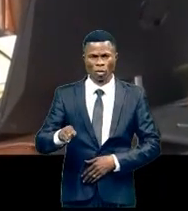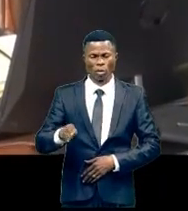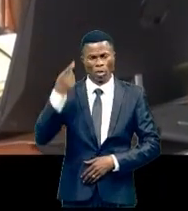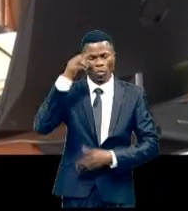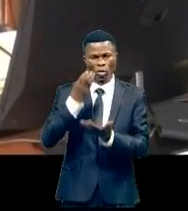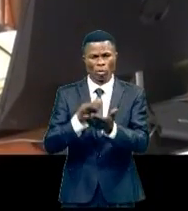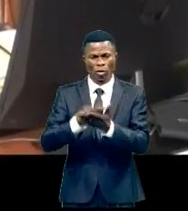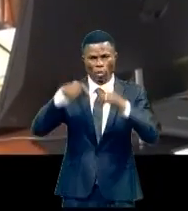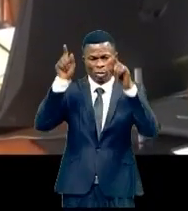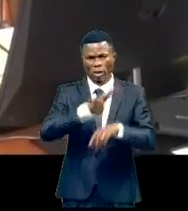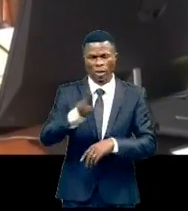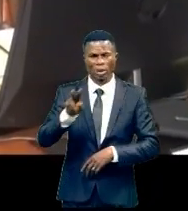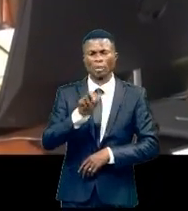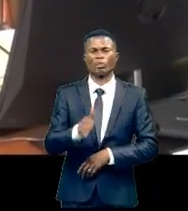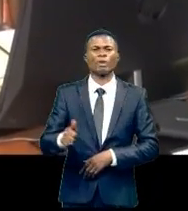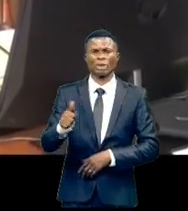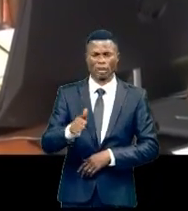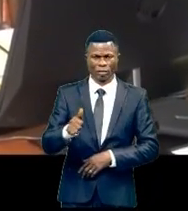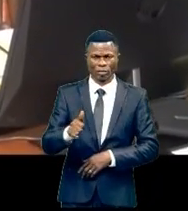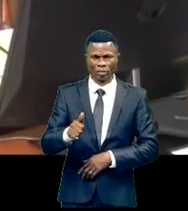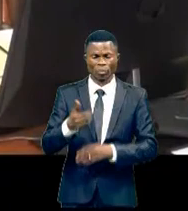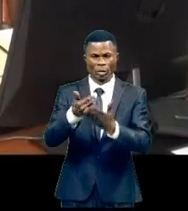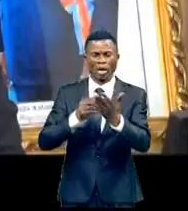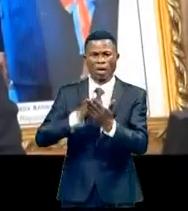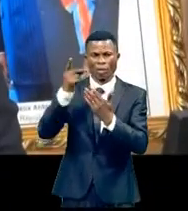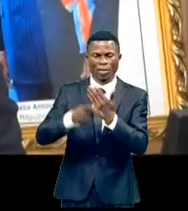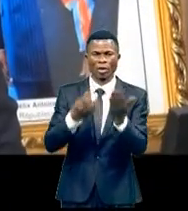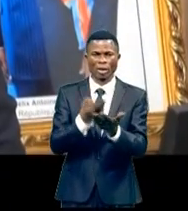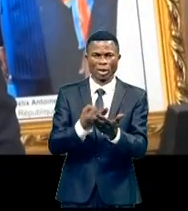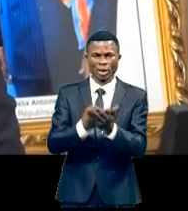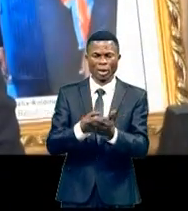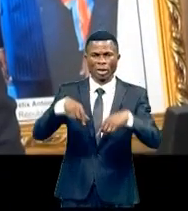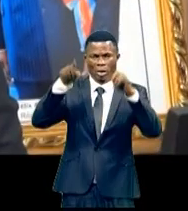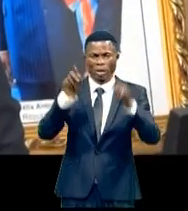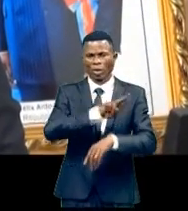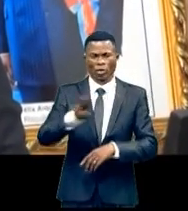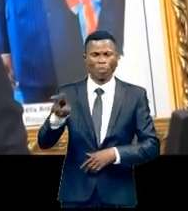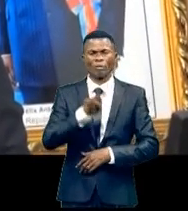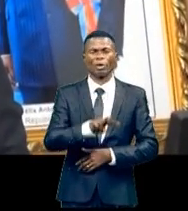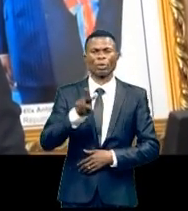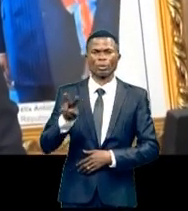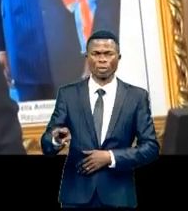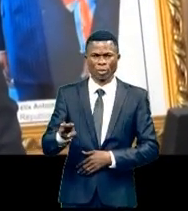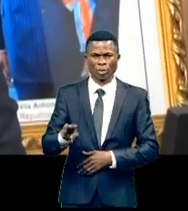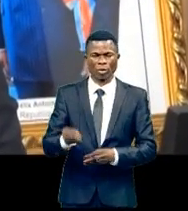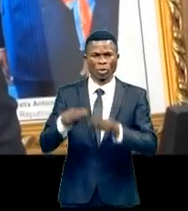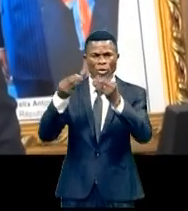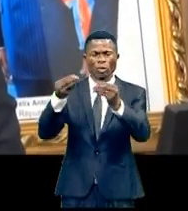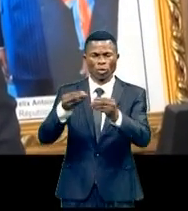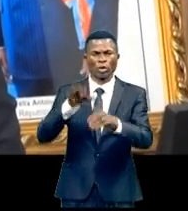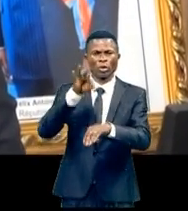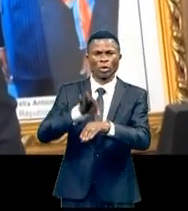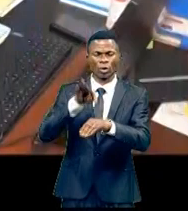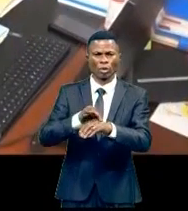budget de l'exercice 2021. L'avant-projet de loi des finances et l'exercice 2022 accorde une priorité